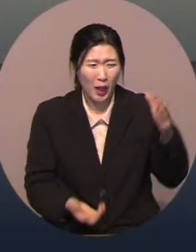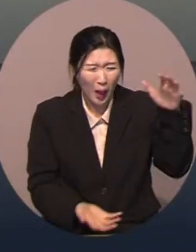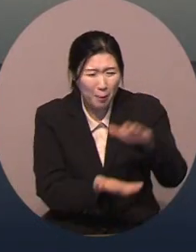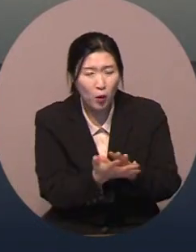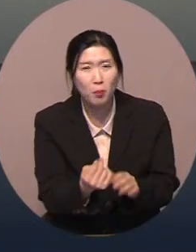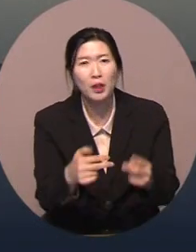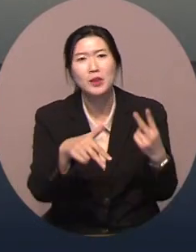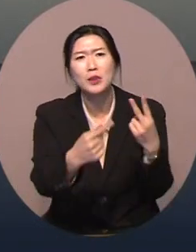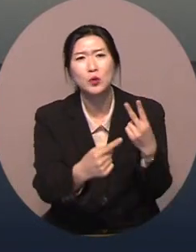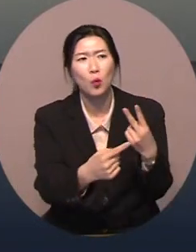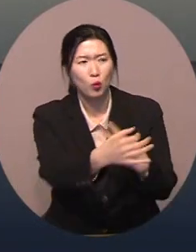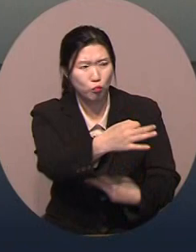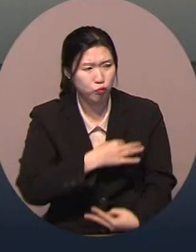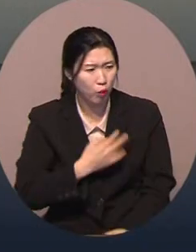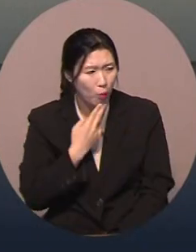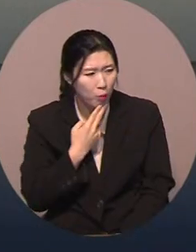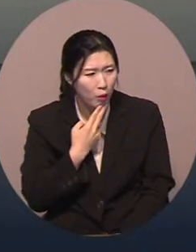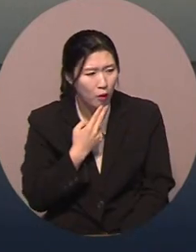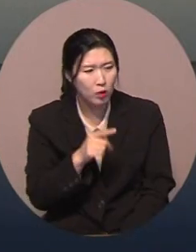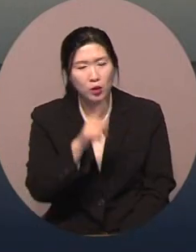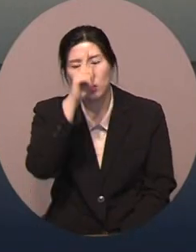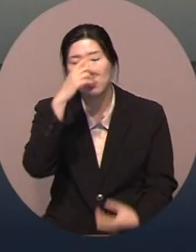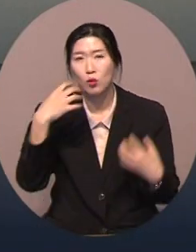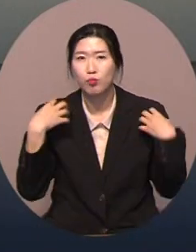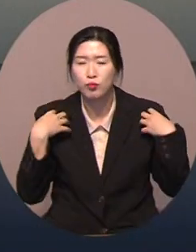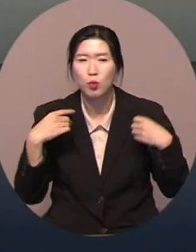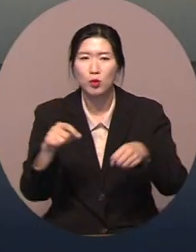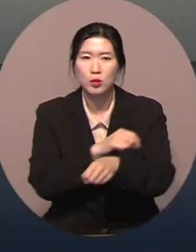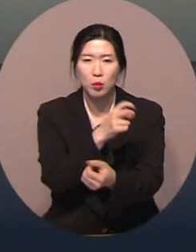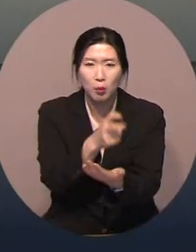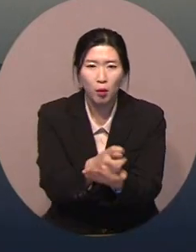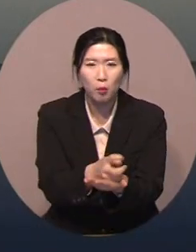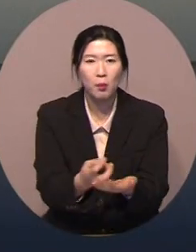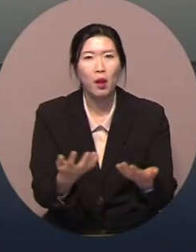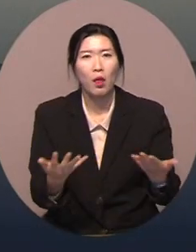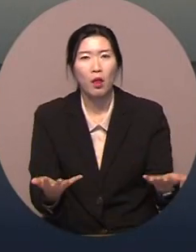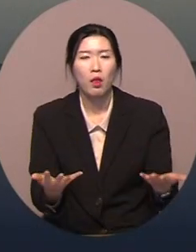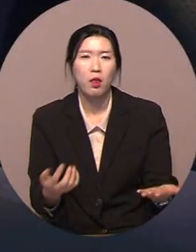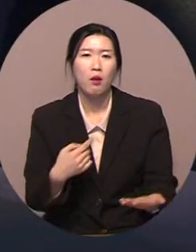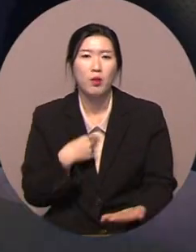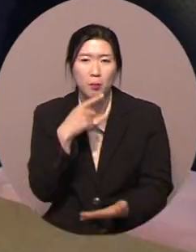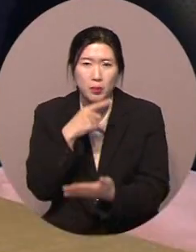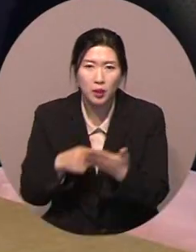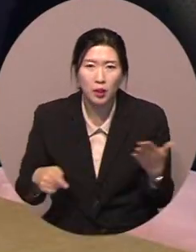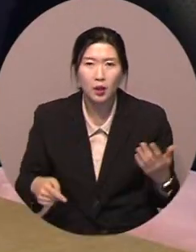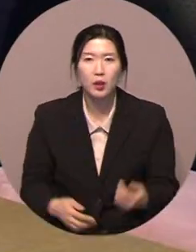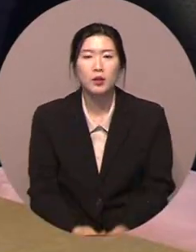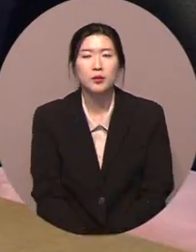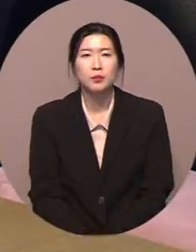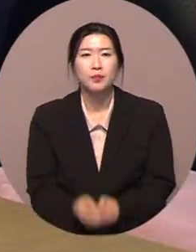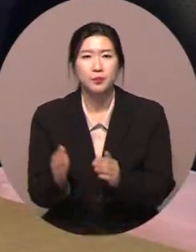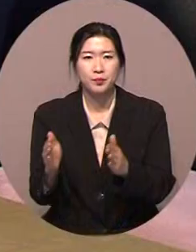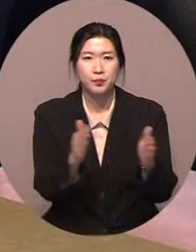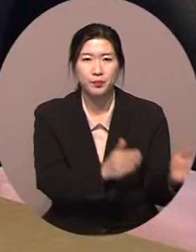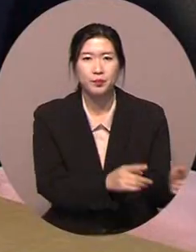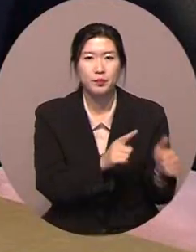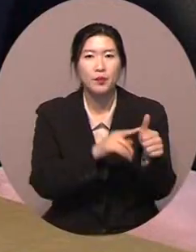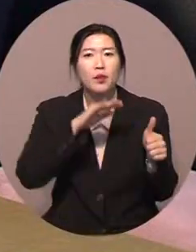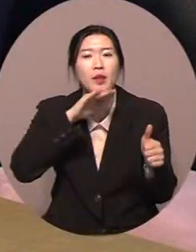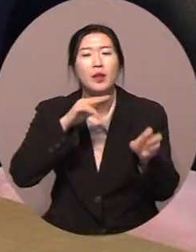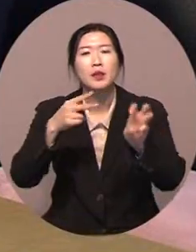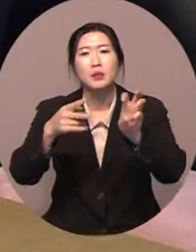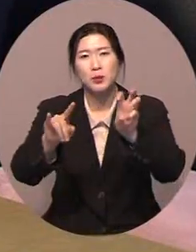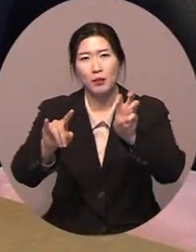지원을 해주지 않겠다. 그 어떤 특별법 지원도 못 받고 그냥 생으로. 30대 장선훈 씨는 2년